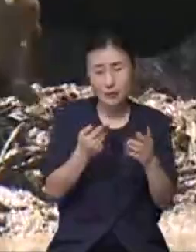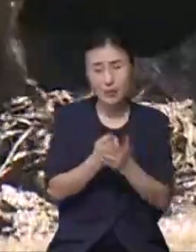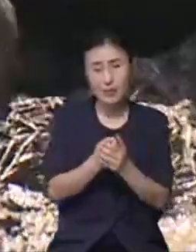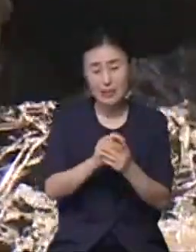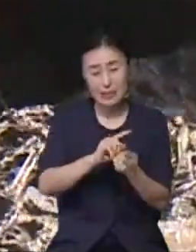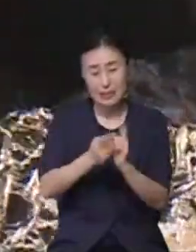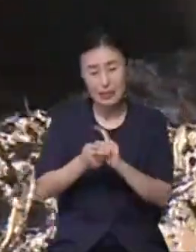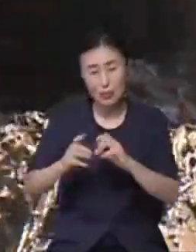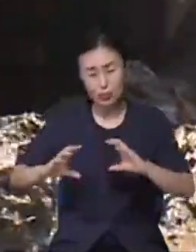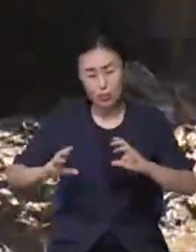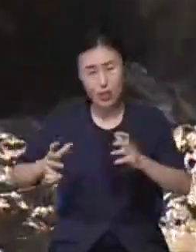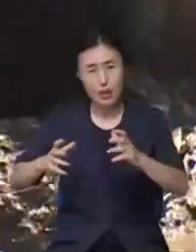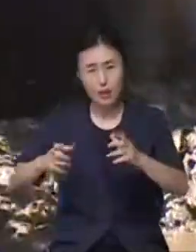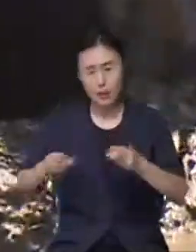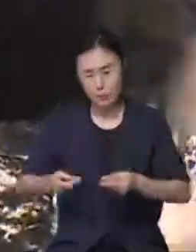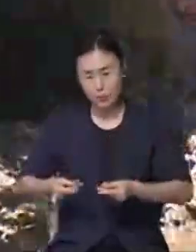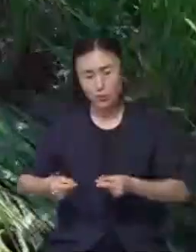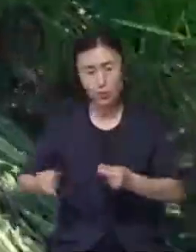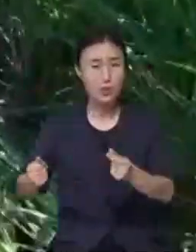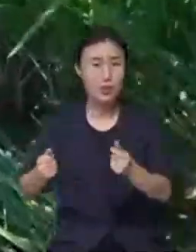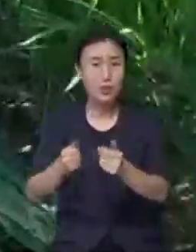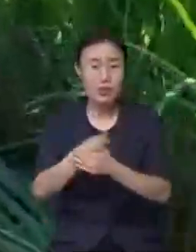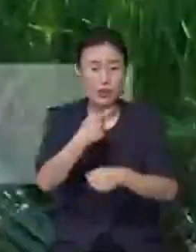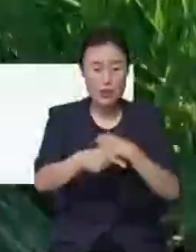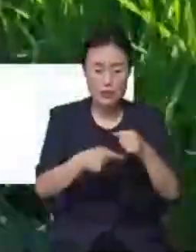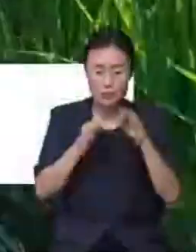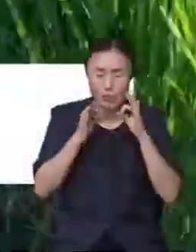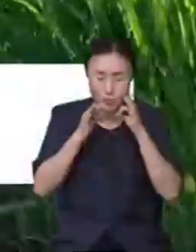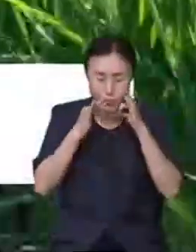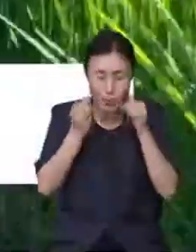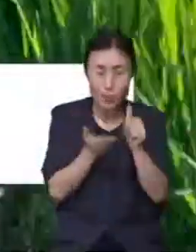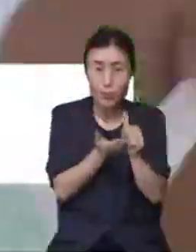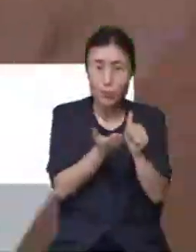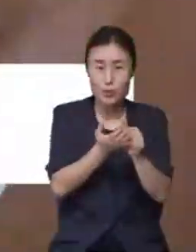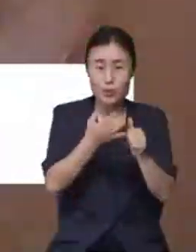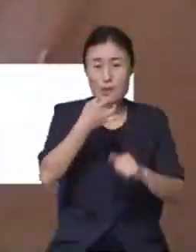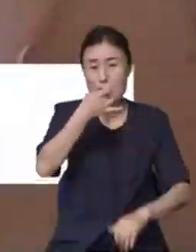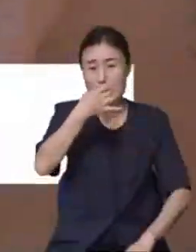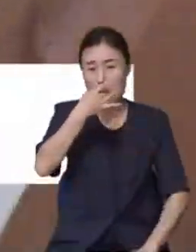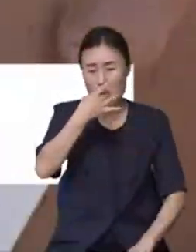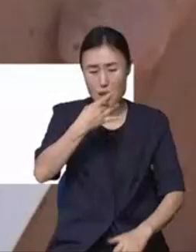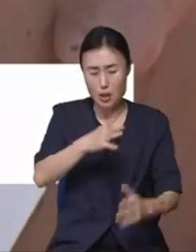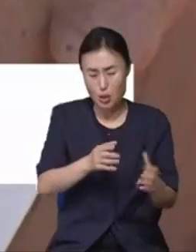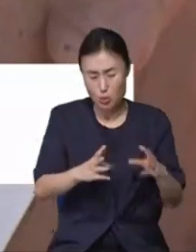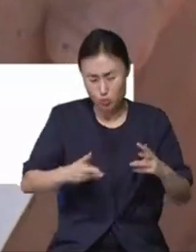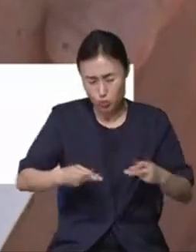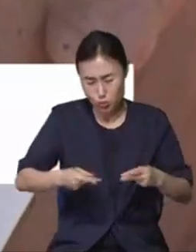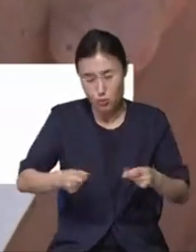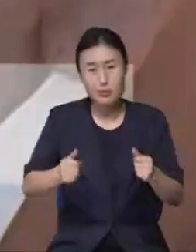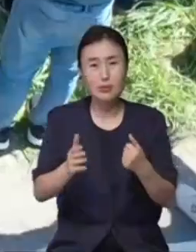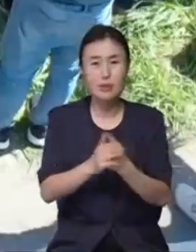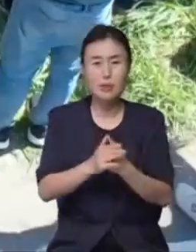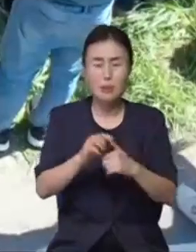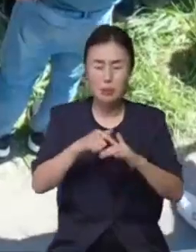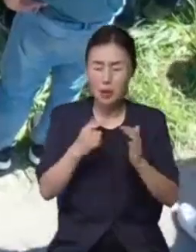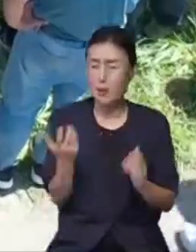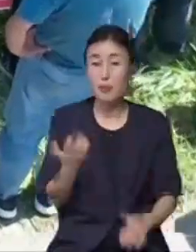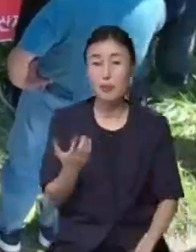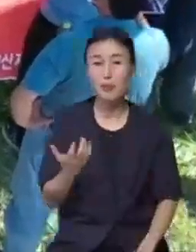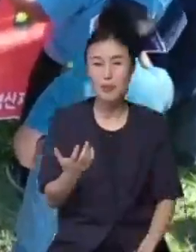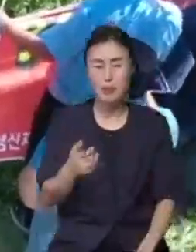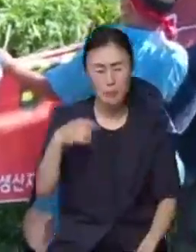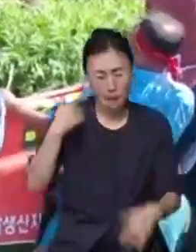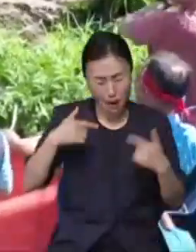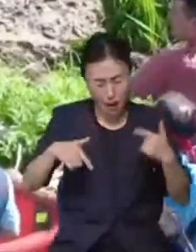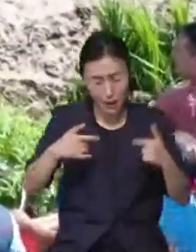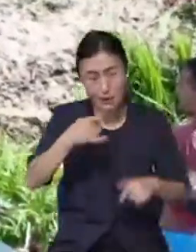갈아엎습니다. 한 해 동안 정성스레 키운 벼가 쓰러지는 모습에 농민들의 가슴은 타들어갑니다. 하루가